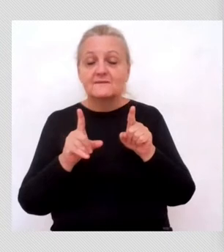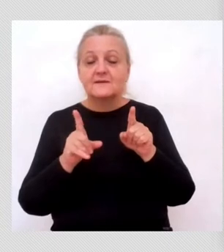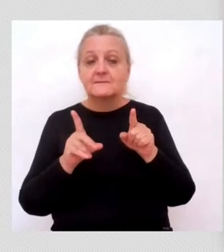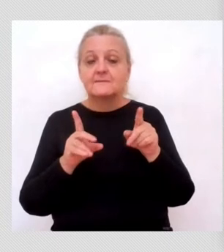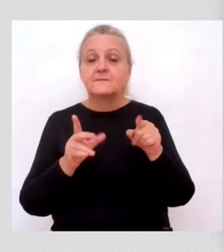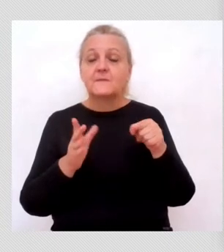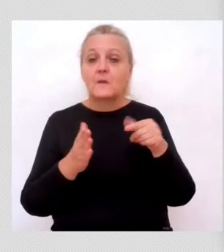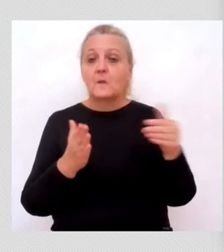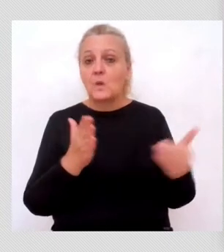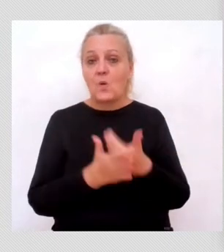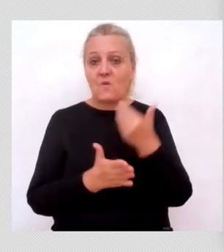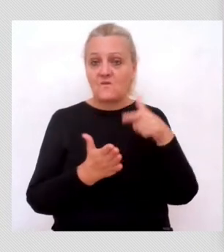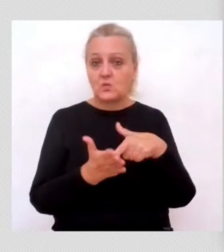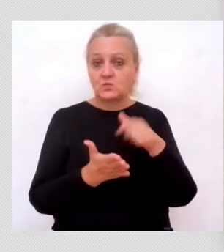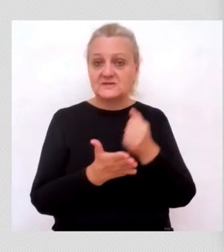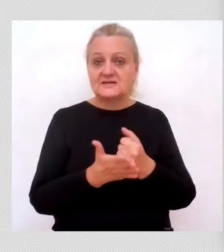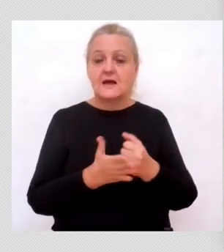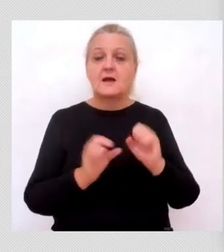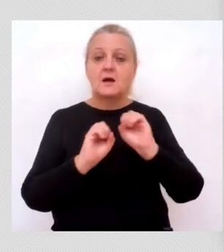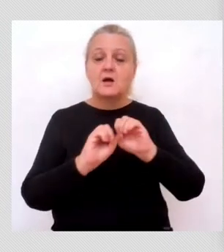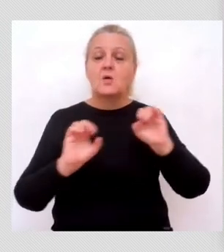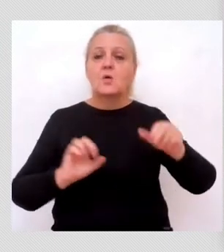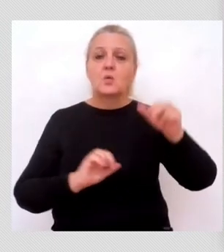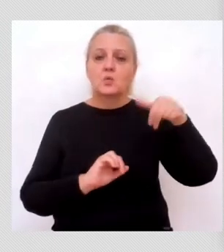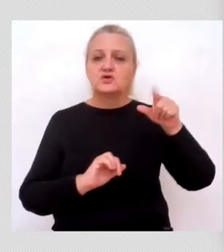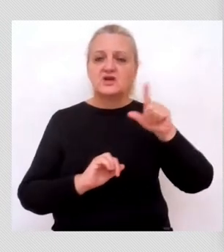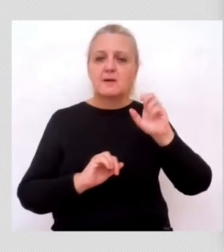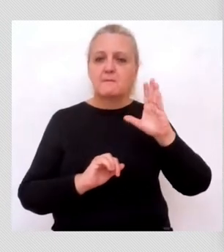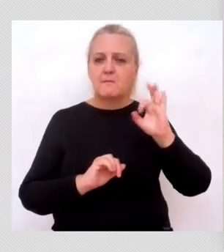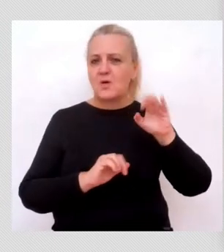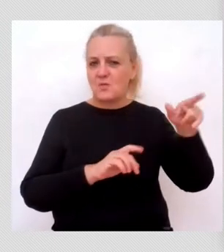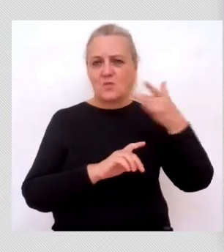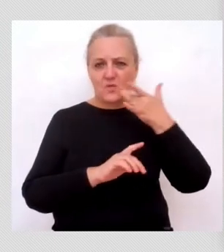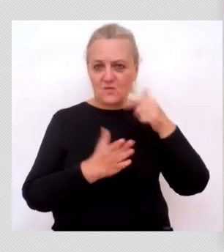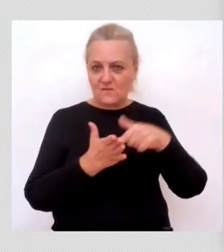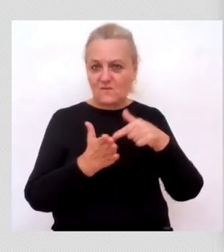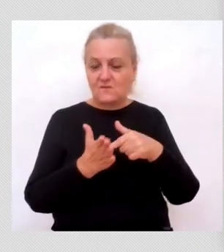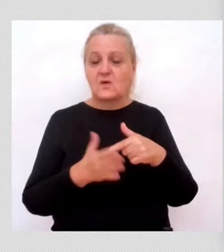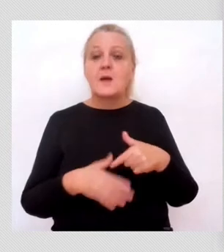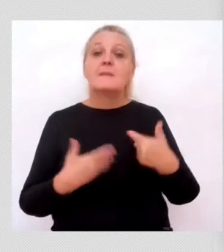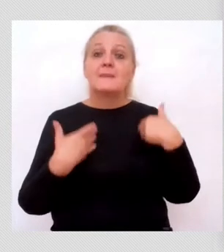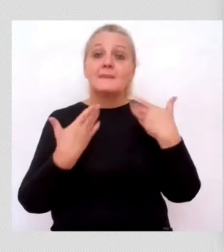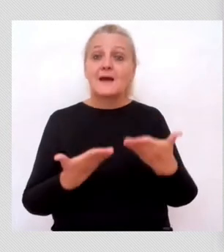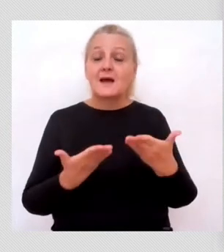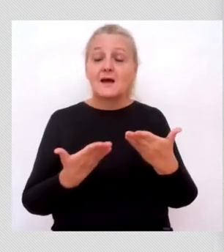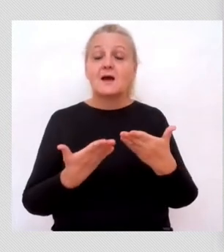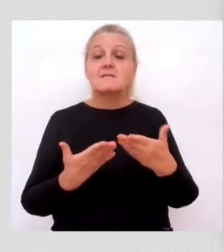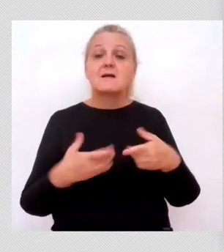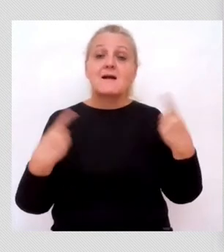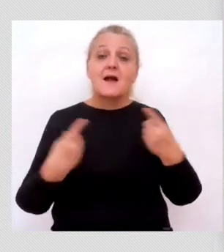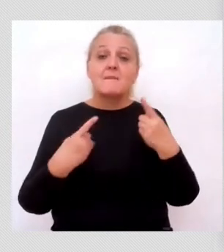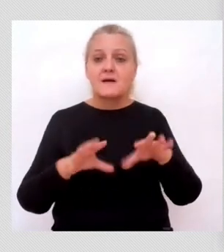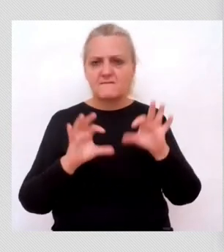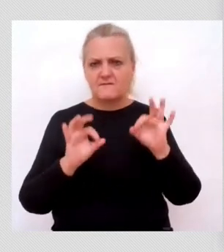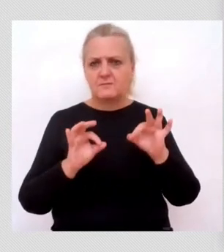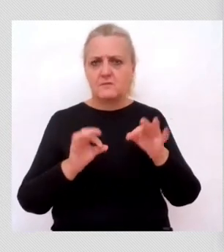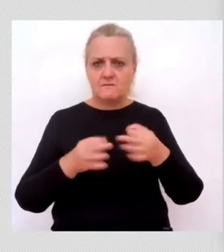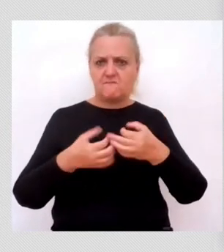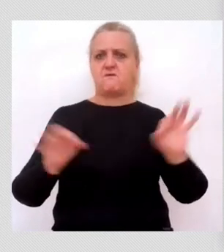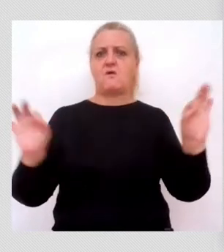te nowe przepisy, o których mówił pan profesor Uziębło, które no, pozwalają w czasie kampanii wyborczej na wszystko tak naprawdę,